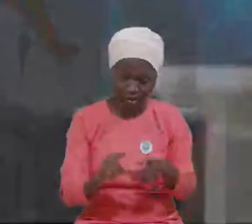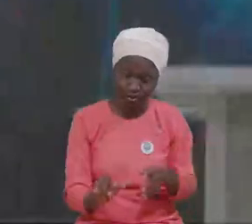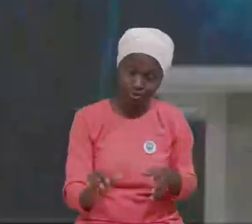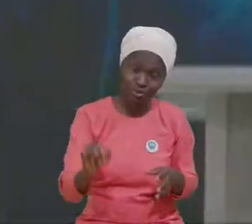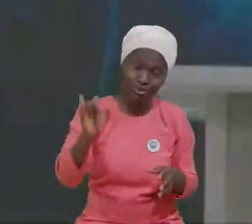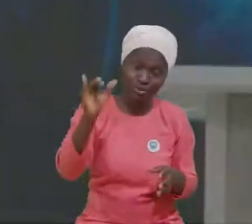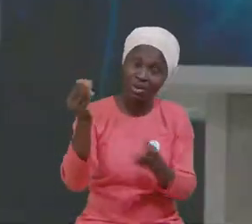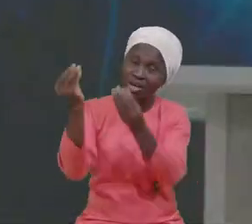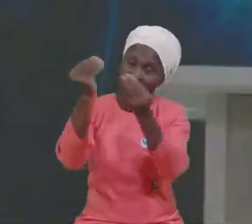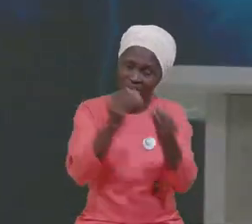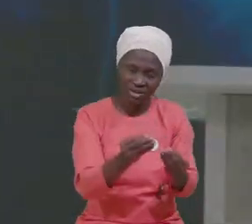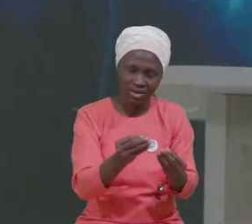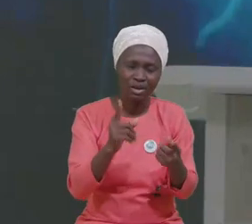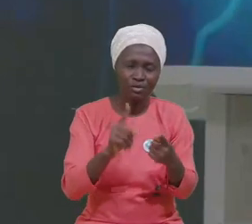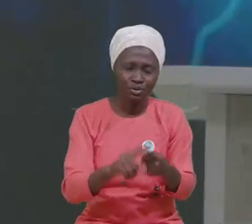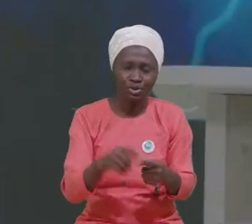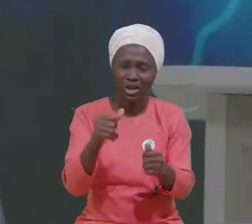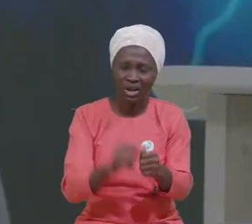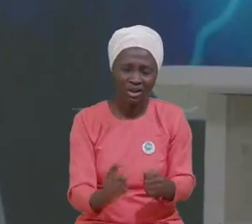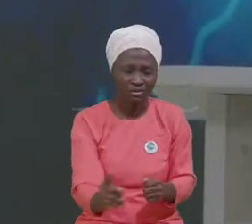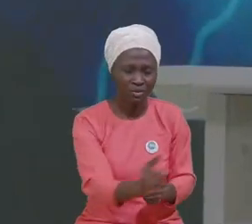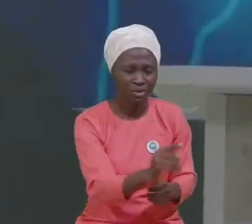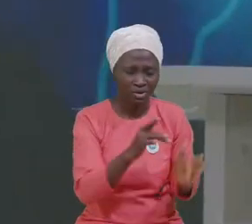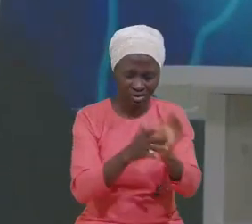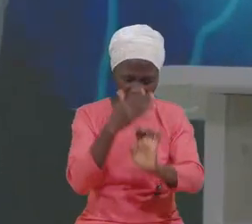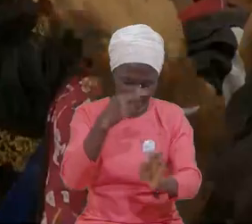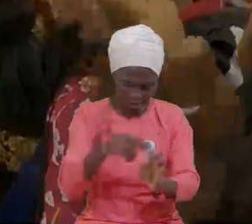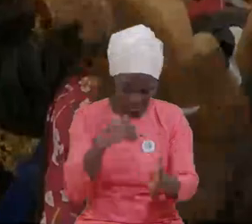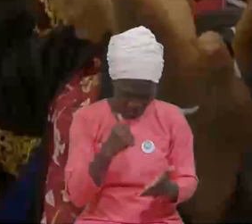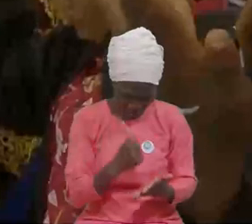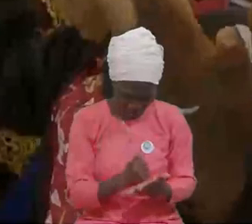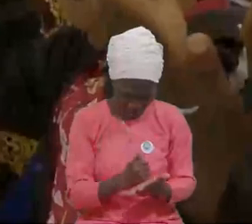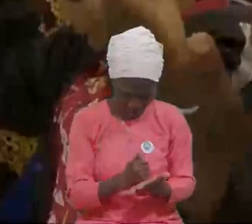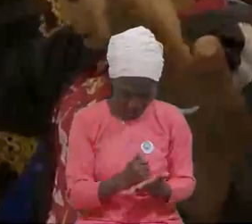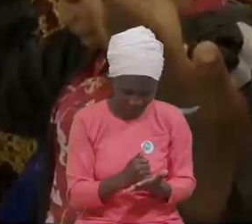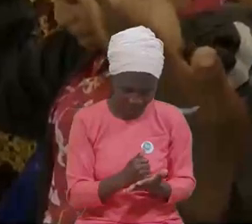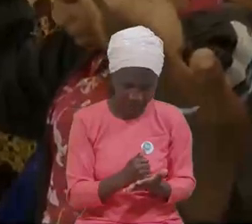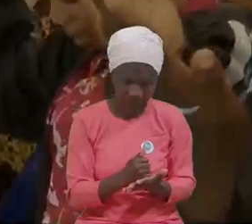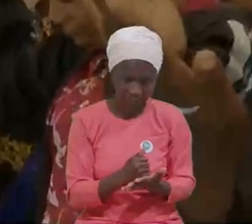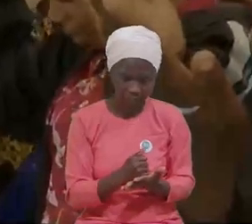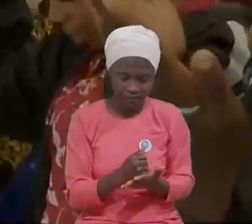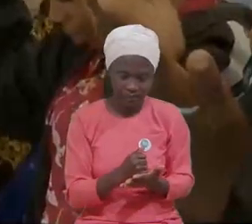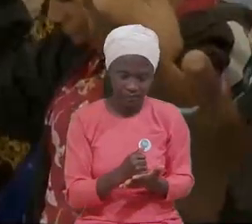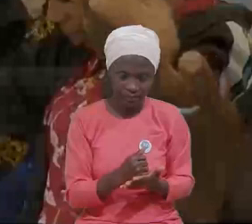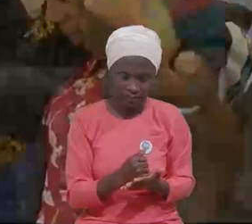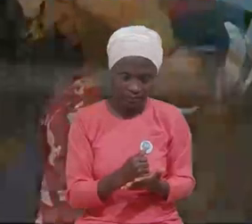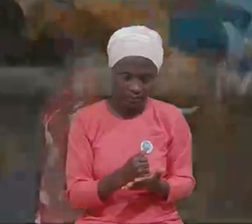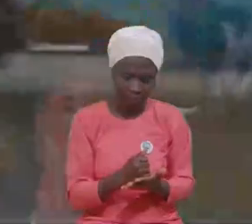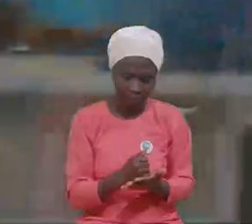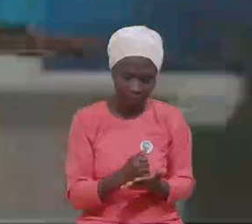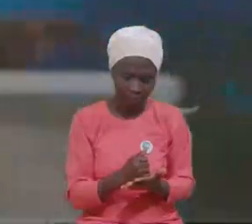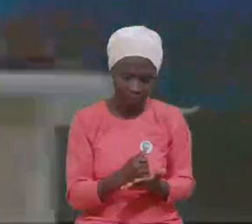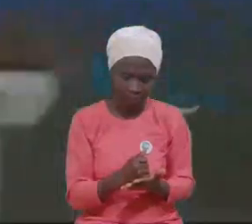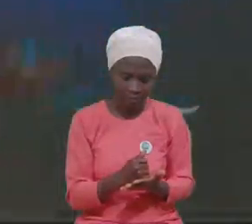pour prendre l'envol. Accorde à chacun au nom de Jésus.